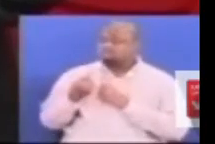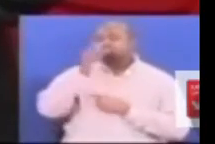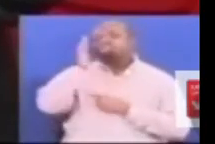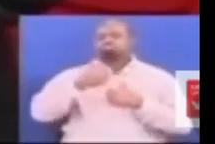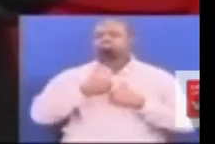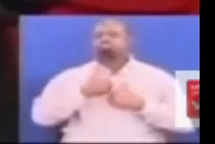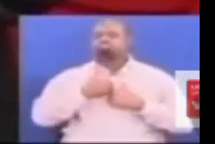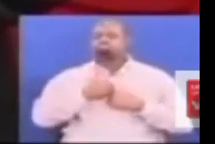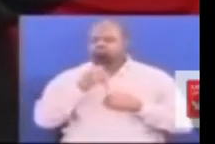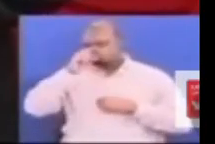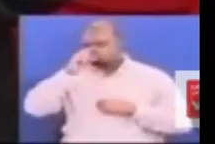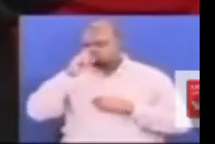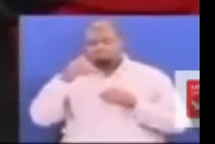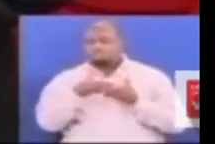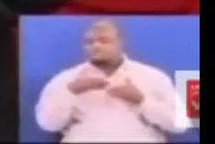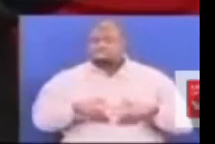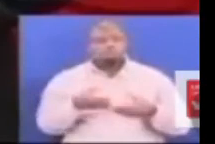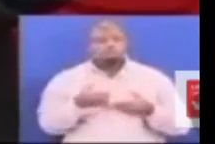hakuna hatua iliyochukuliwa.